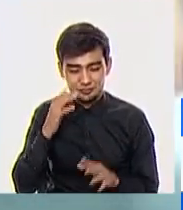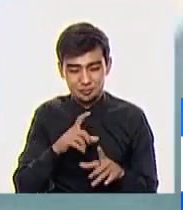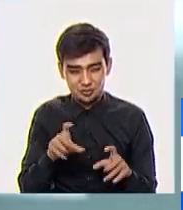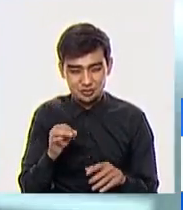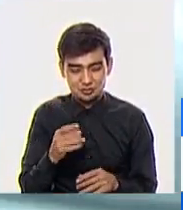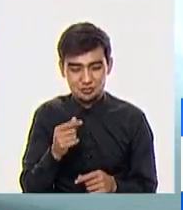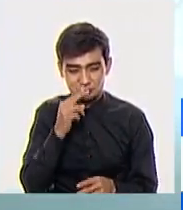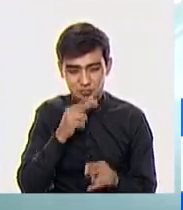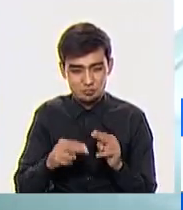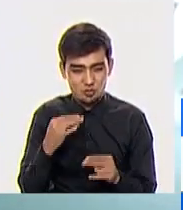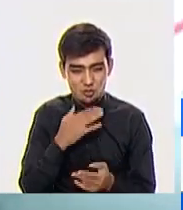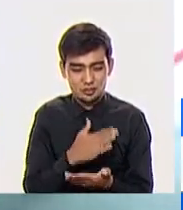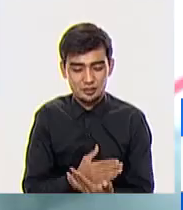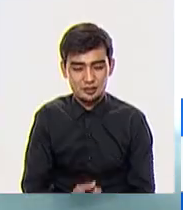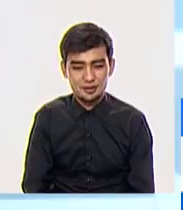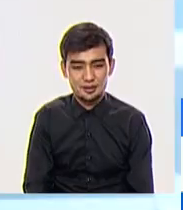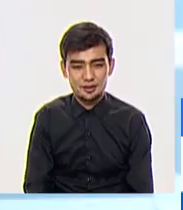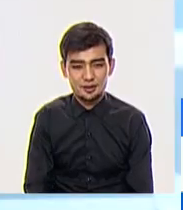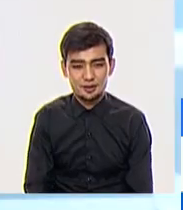ақшасынан айырылып қалып жататын көрінеді.